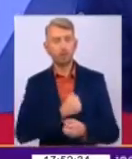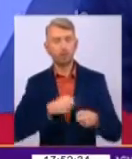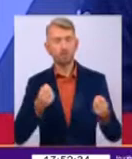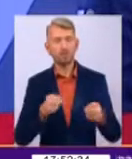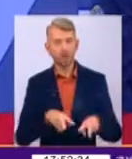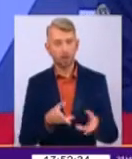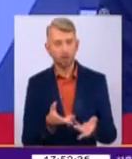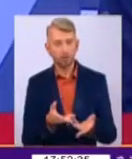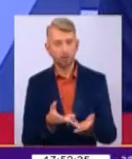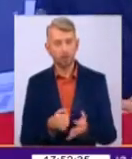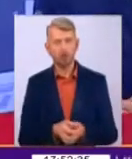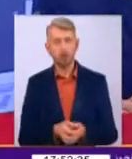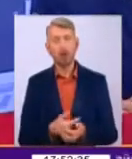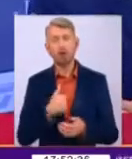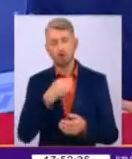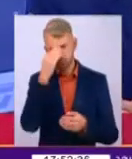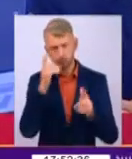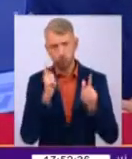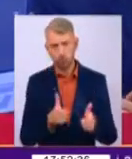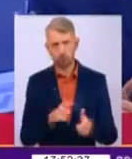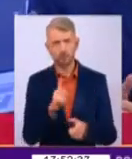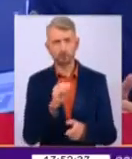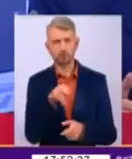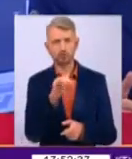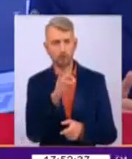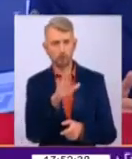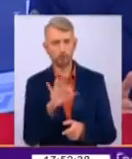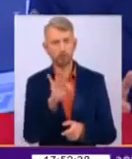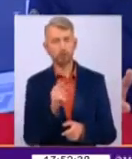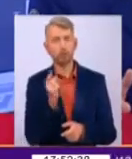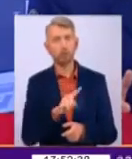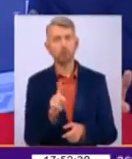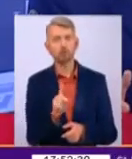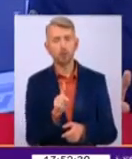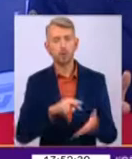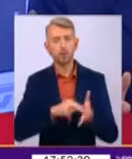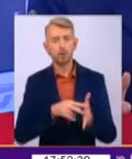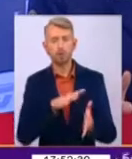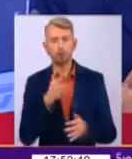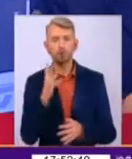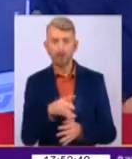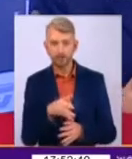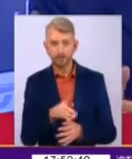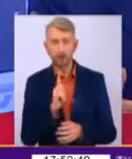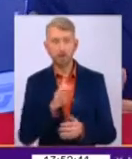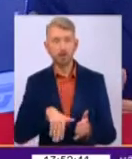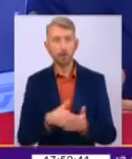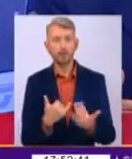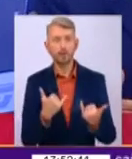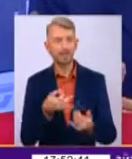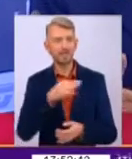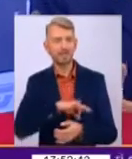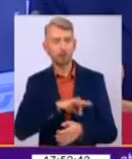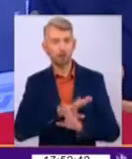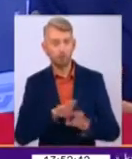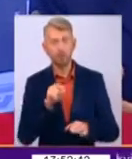спеціальностями. Тобто, я погоджуюсь з Ждановим відносно того, що планували 4 тисячі, але до сих пір не